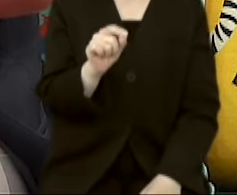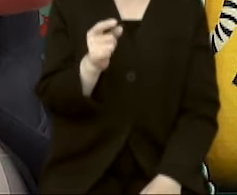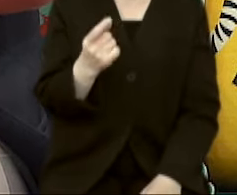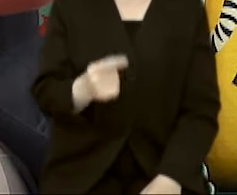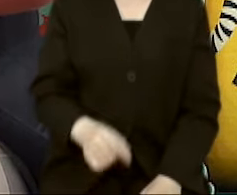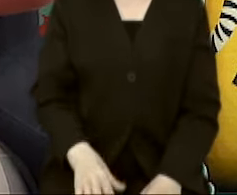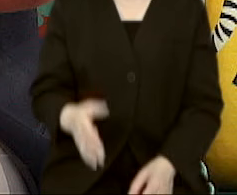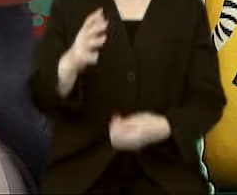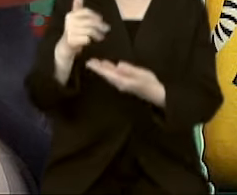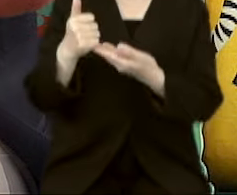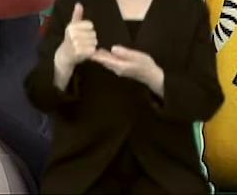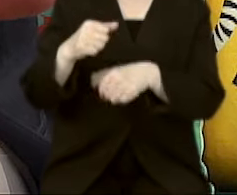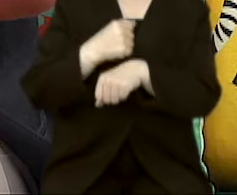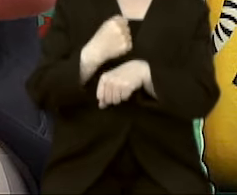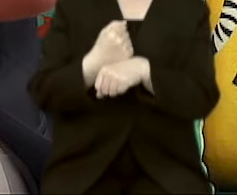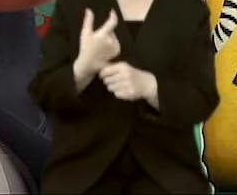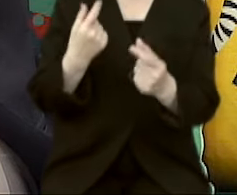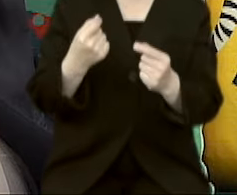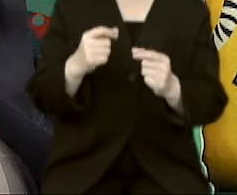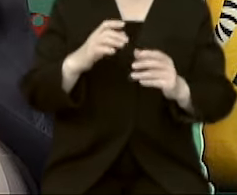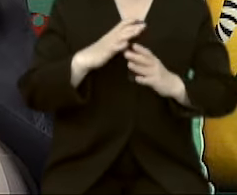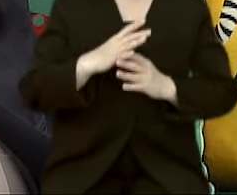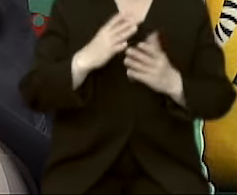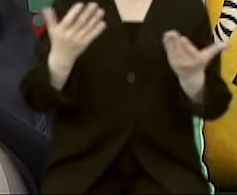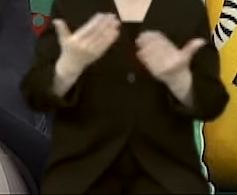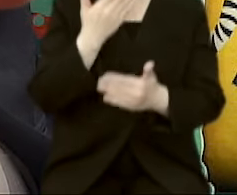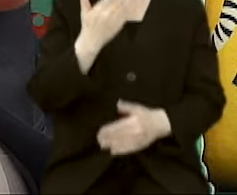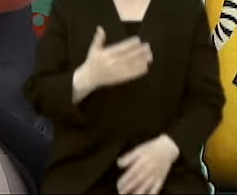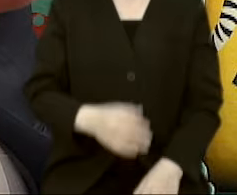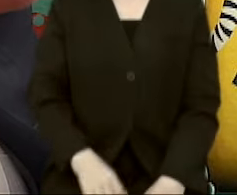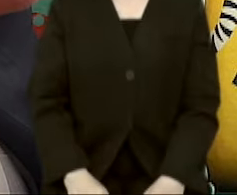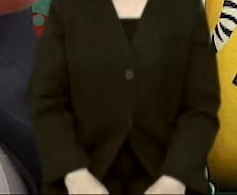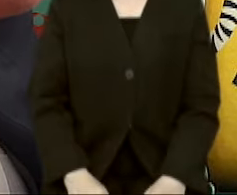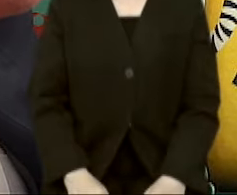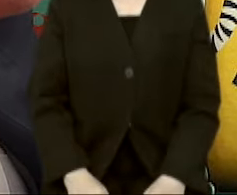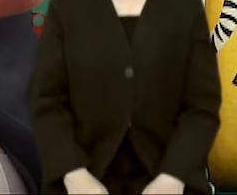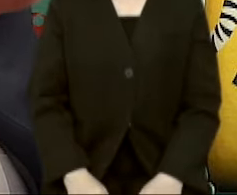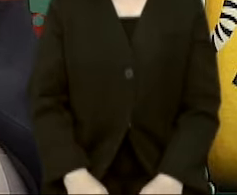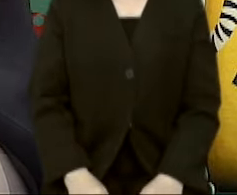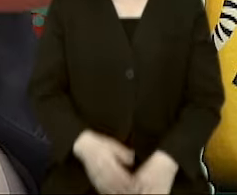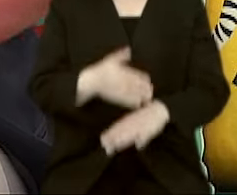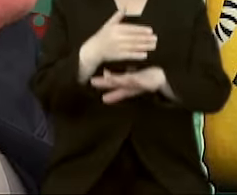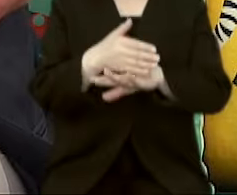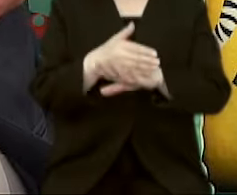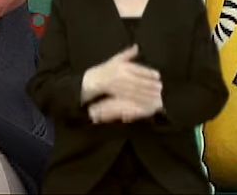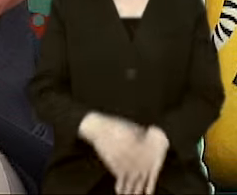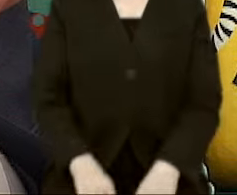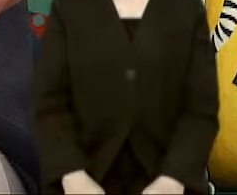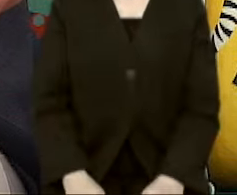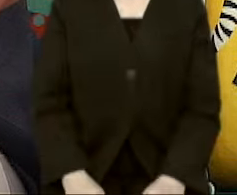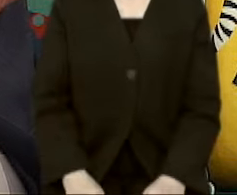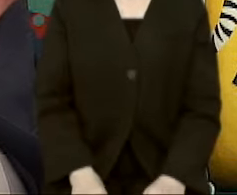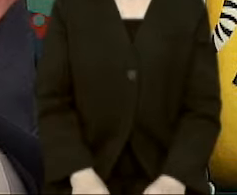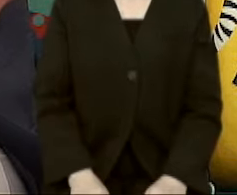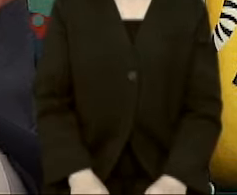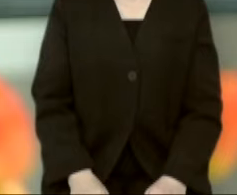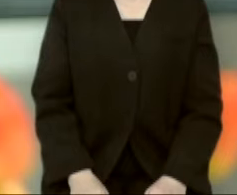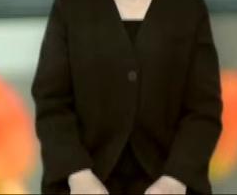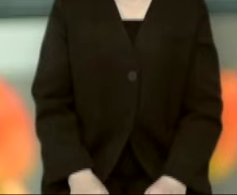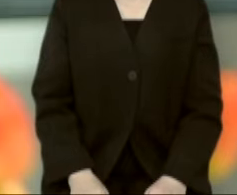많은 사람들이 하지만 하나님께서 하시니까 놀랍게 그런 일들이 나타나고 있으니까 너무 감사하고 힘이 야,